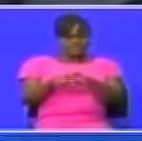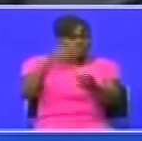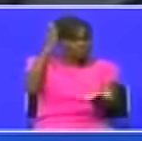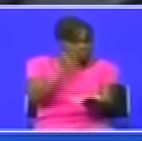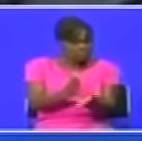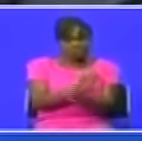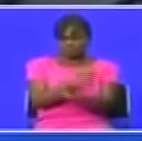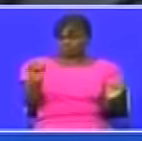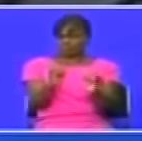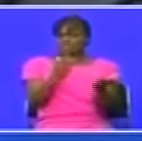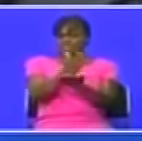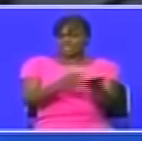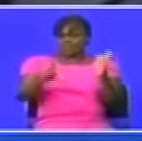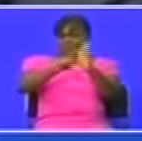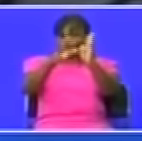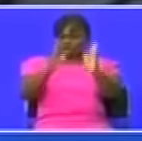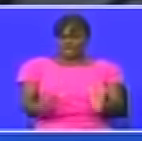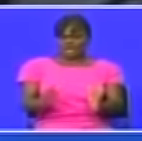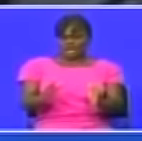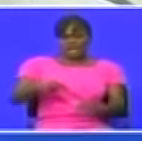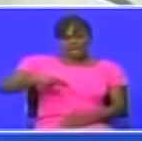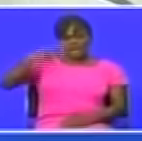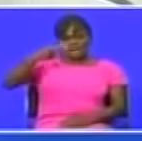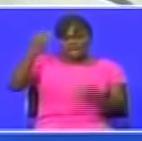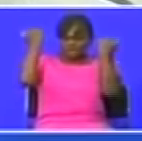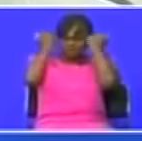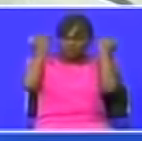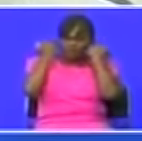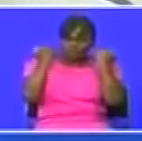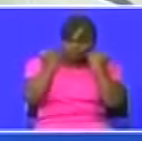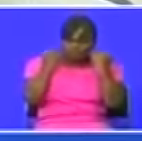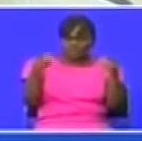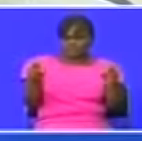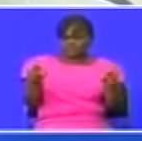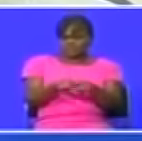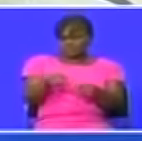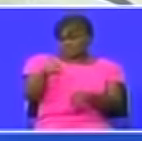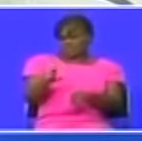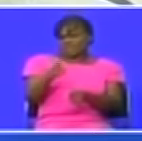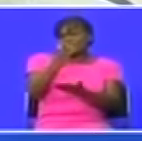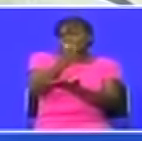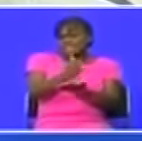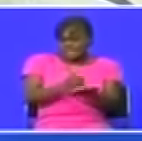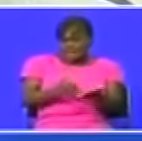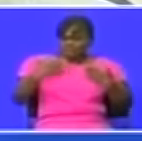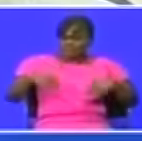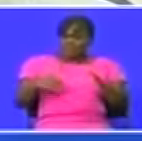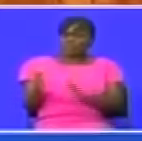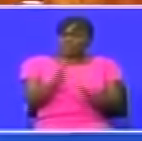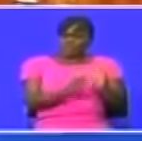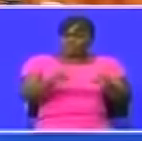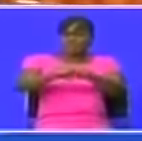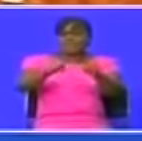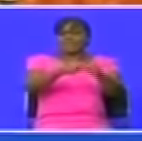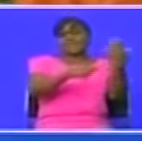mambo, huku baadhi ya mawakili kutoka upande wa mahakama ya juu ambao kulingana na wakili Fred Ngatia ni miongoni mwa wale ambao njama yao ni